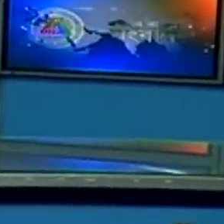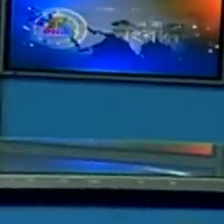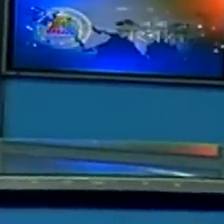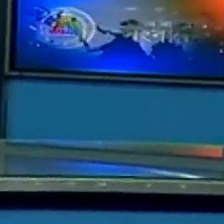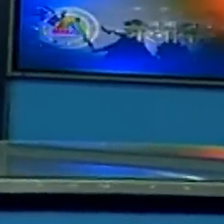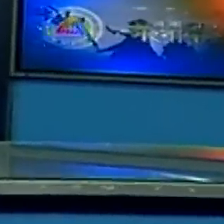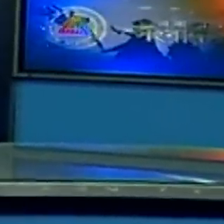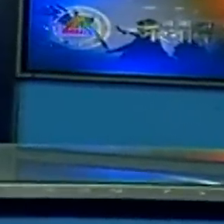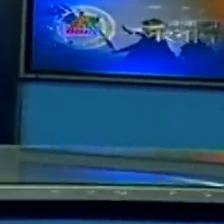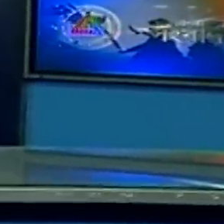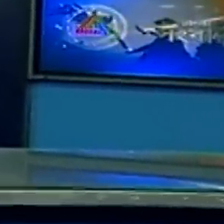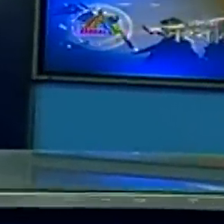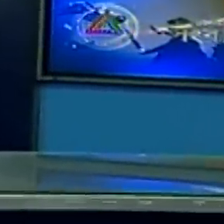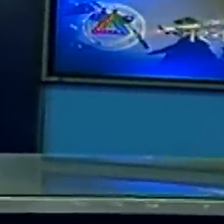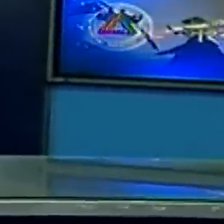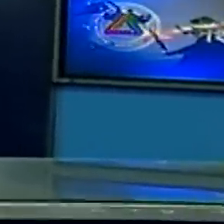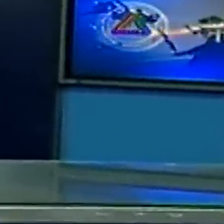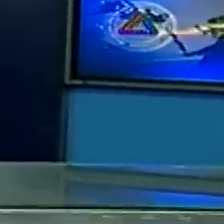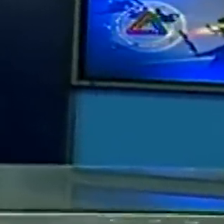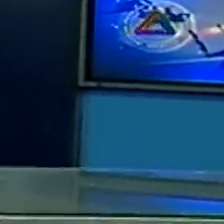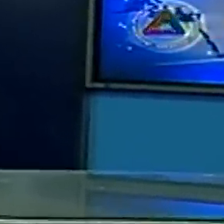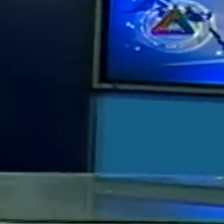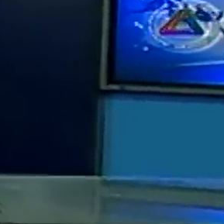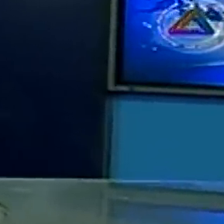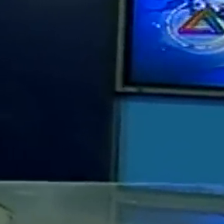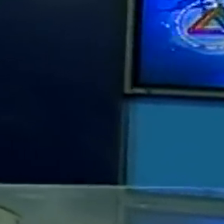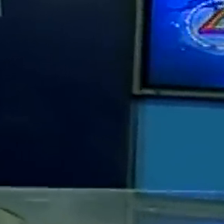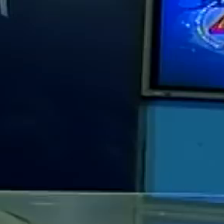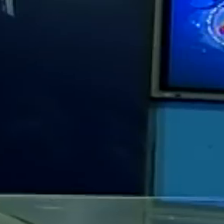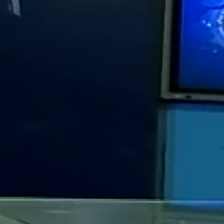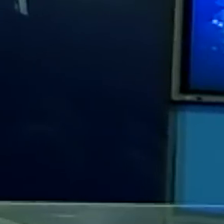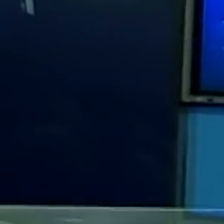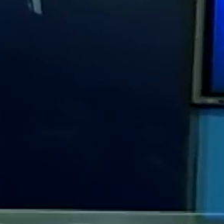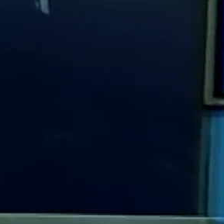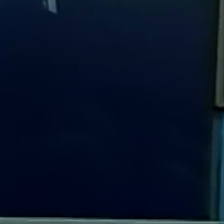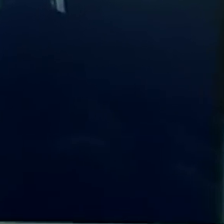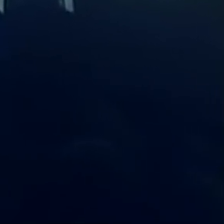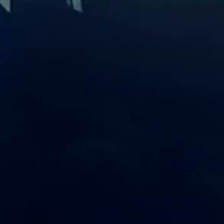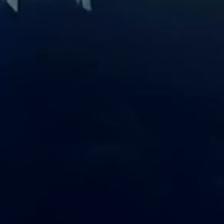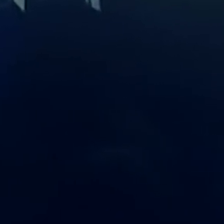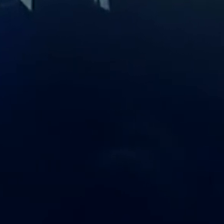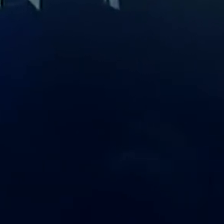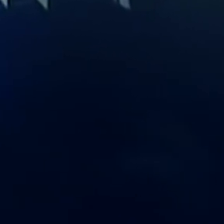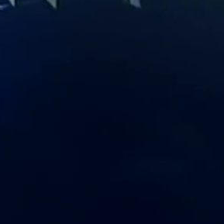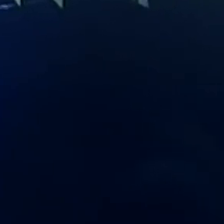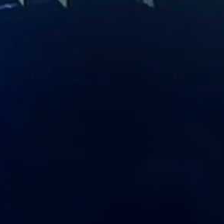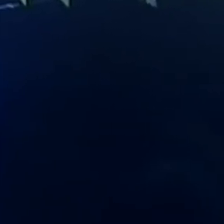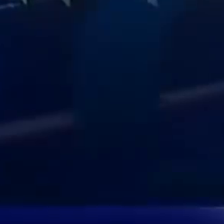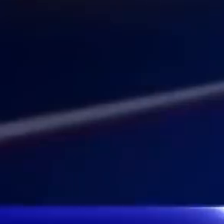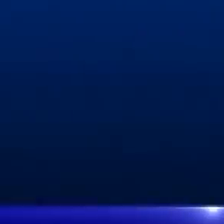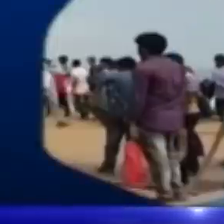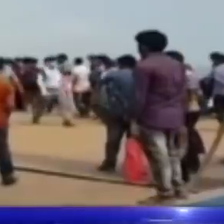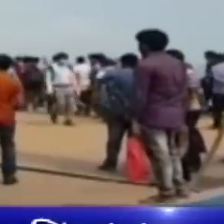আসসালামু আলাইকুম এটিএন বাংলা সংবাদে সবাইকে স্বাগত জানাচ্ছি আমি ওয়াহিবা রায়ান শুরুতেই বিআরবি কেবল সংবাদ শিরোনাম